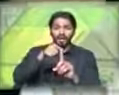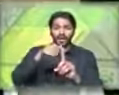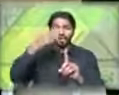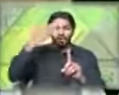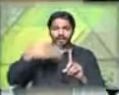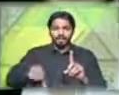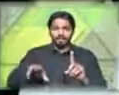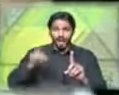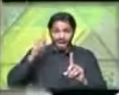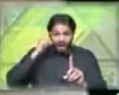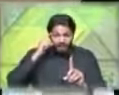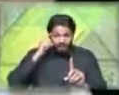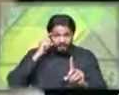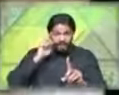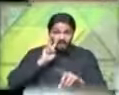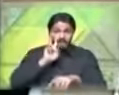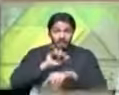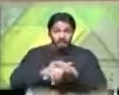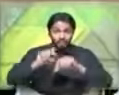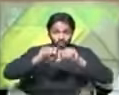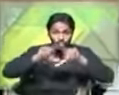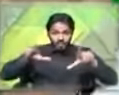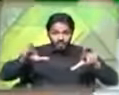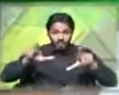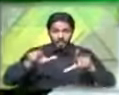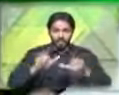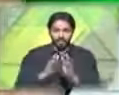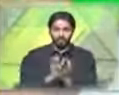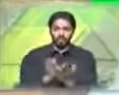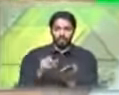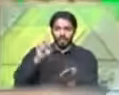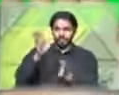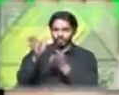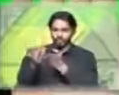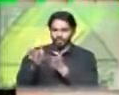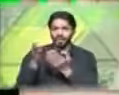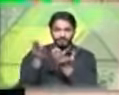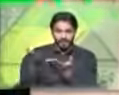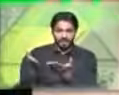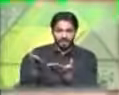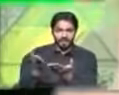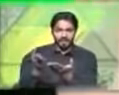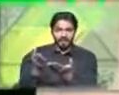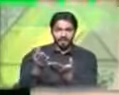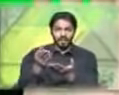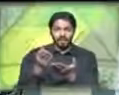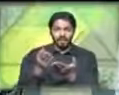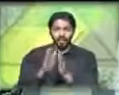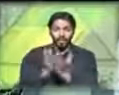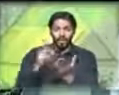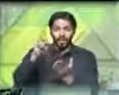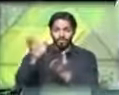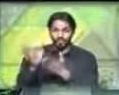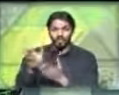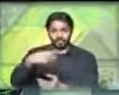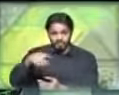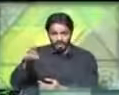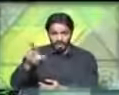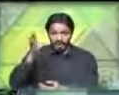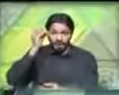دليل واضح السبيل. رجل متبع للدليل. قرآن وسنة صحيحة. قرآن وسنة. نعم.